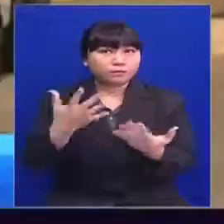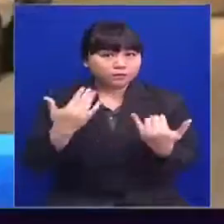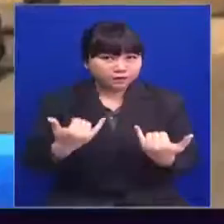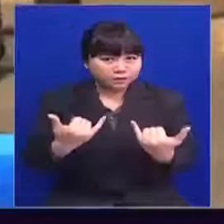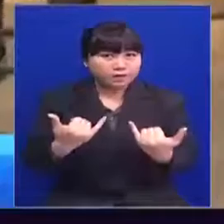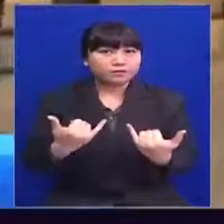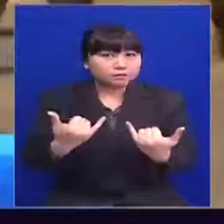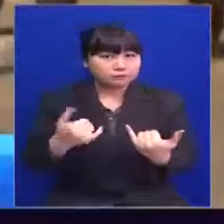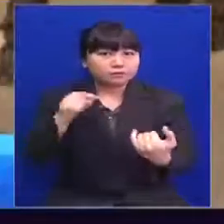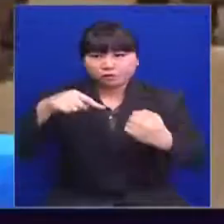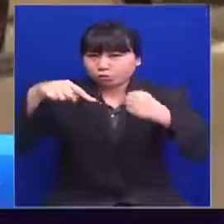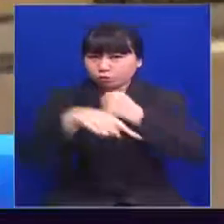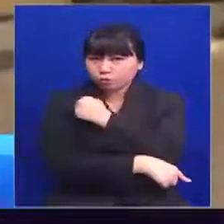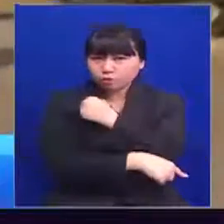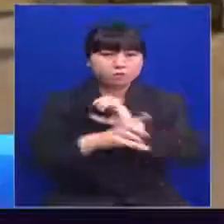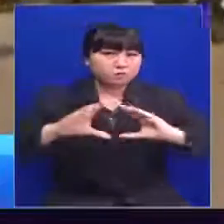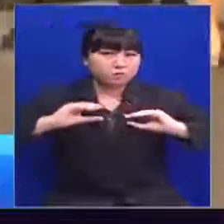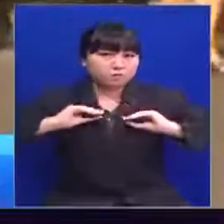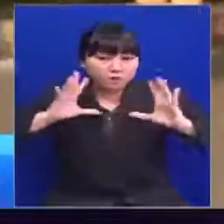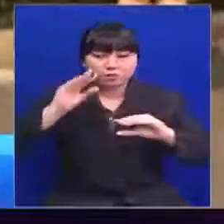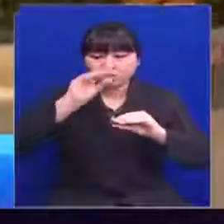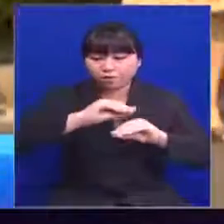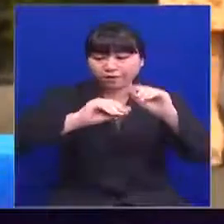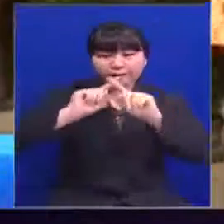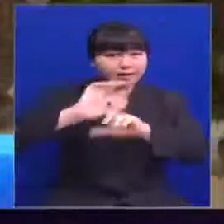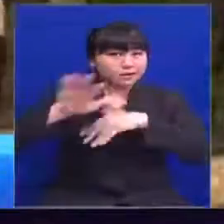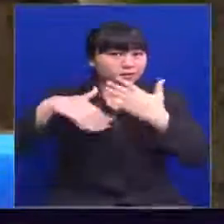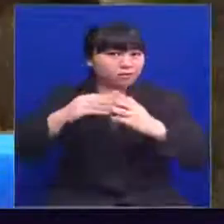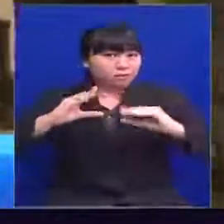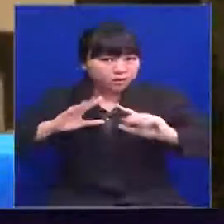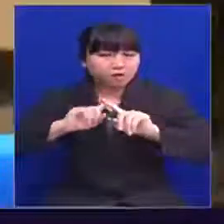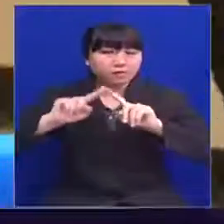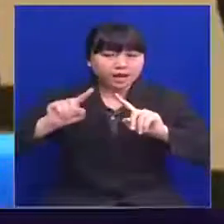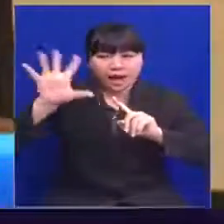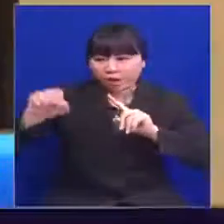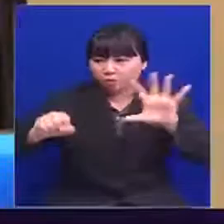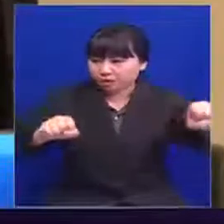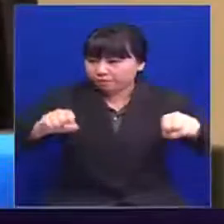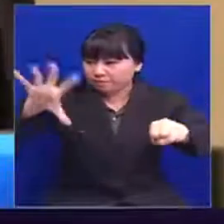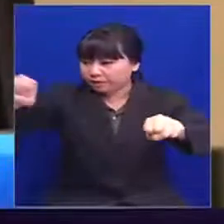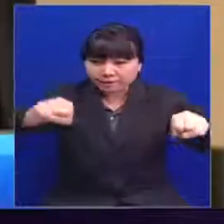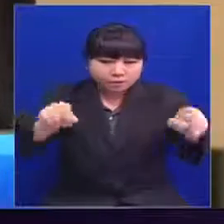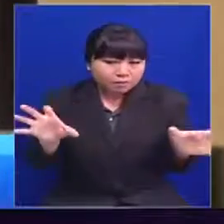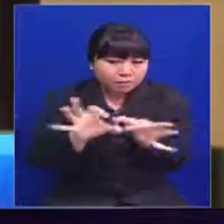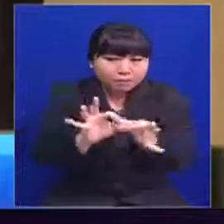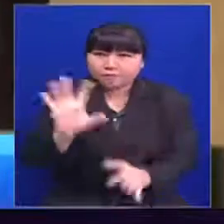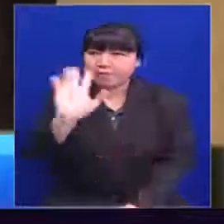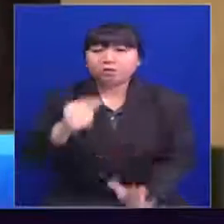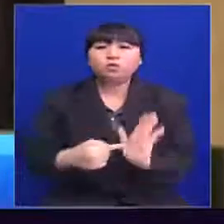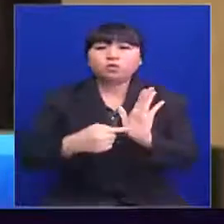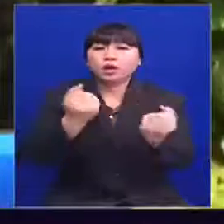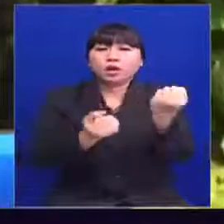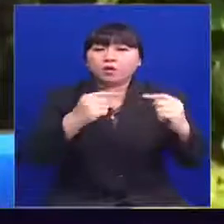จะไม่ยอมนะคะให้มีการทุจริตเกิดขึ้นในทุกโครงการแต่ขอให้ทุกส่วนอย่านำทุกเรื่องมาเชื่อมโยงกันโดยยกตัวอย่างเรื่องรถ